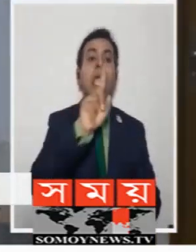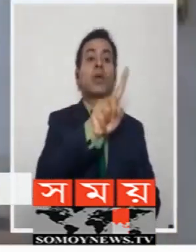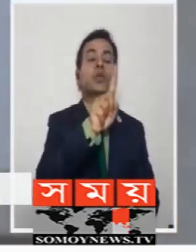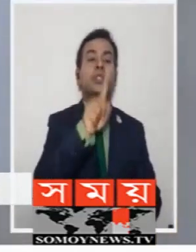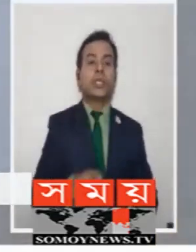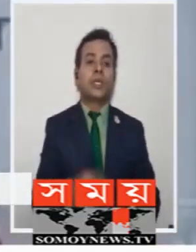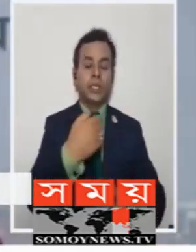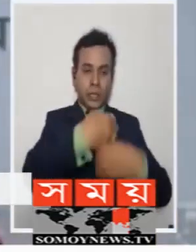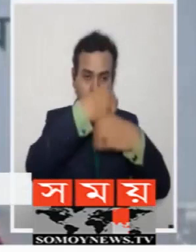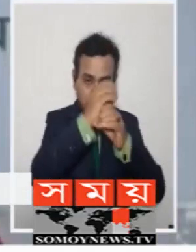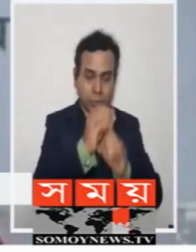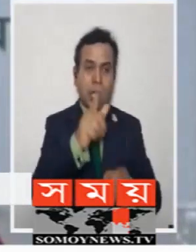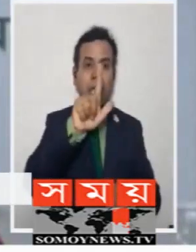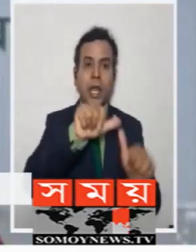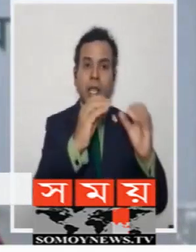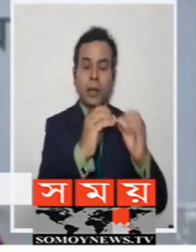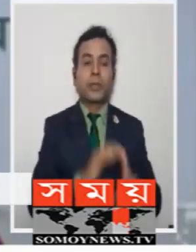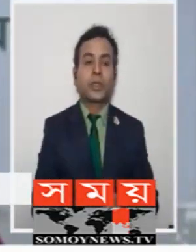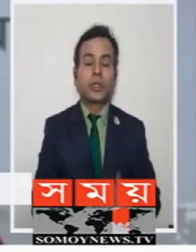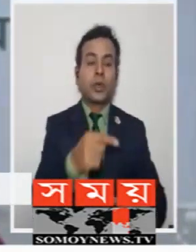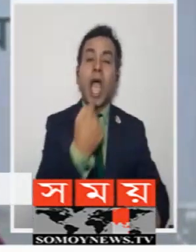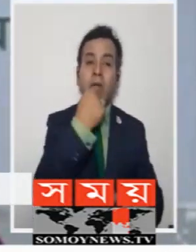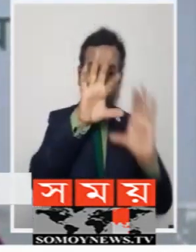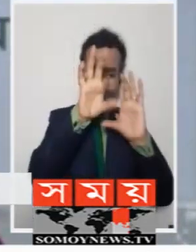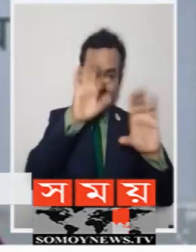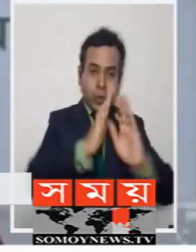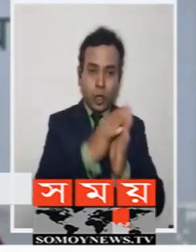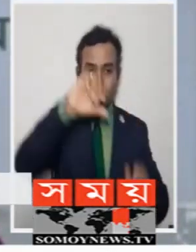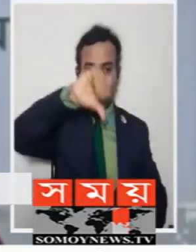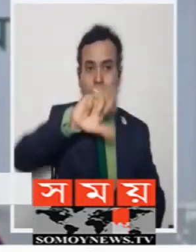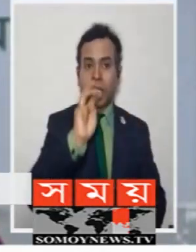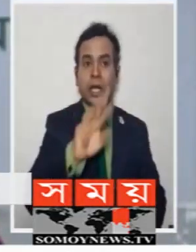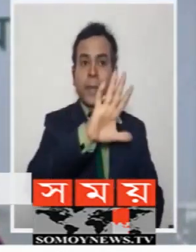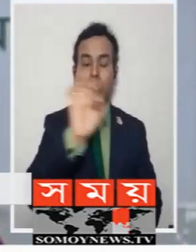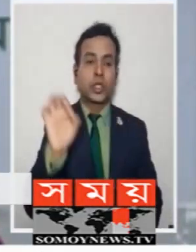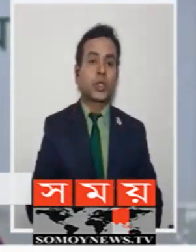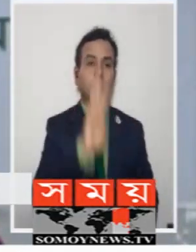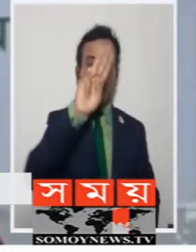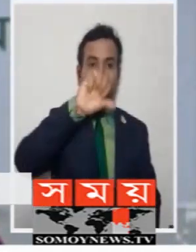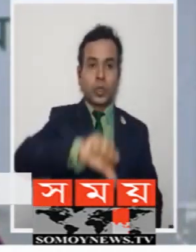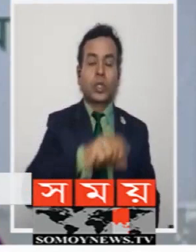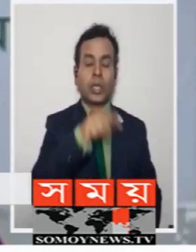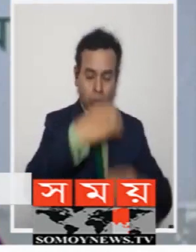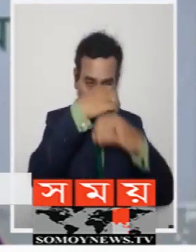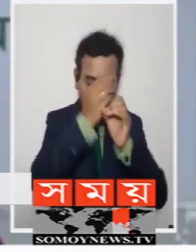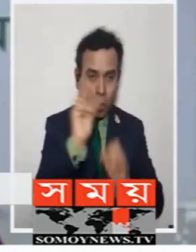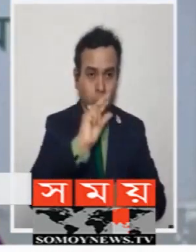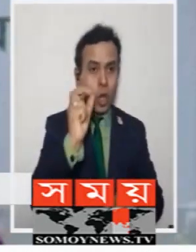হয়েছে 9,539টি এবং নমুনা পরীক্ষা হয়েছে সর্বাধিক এ পর্যন্ত